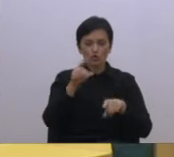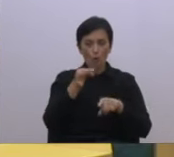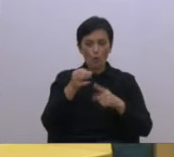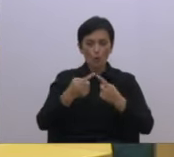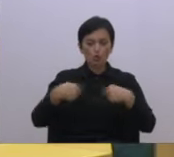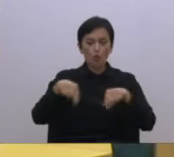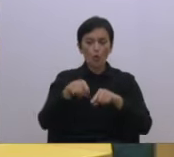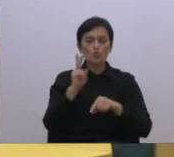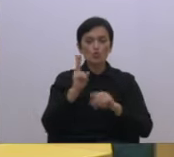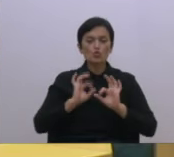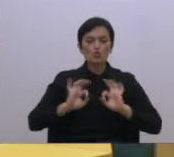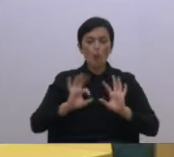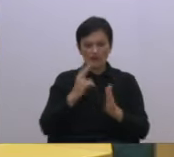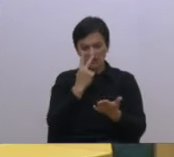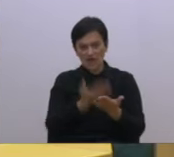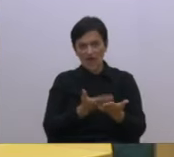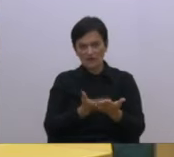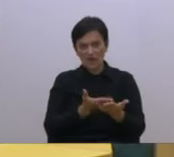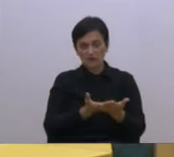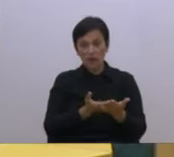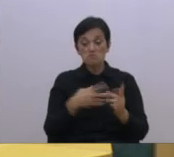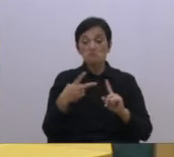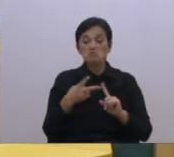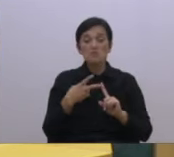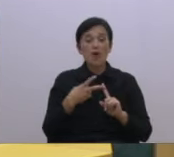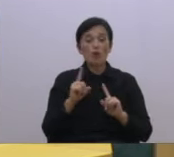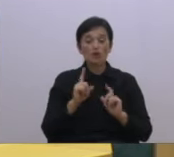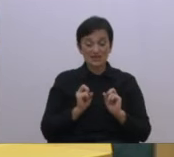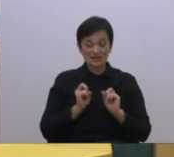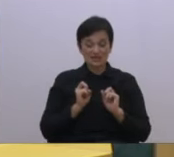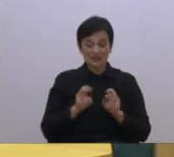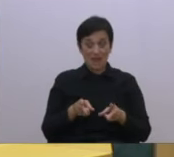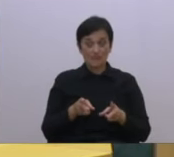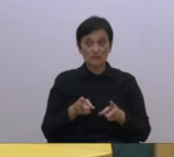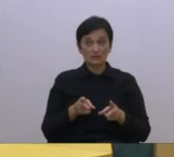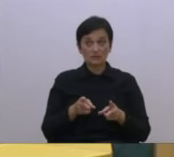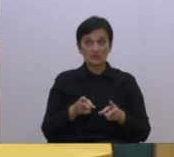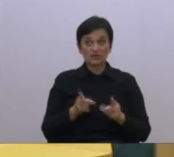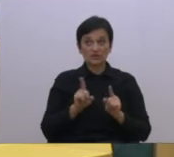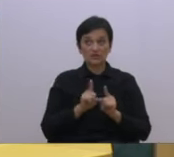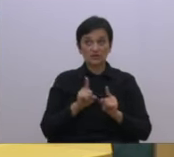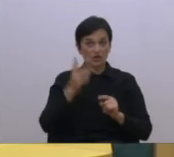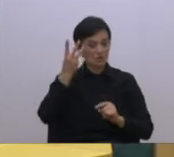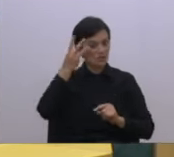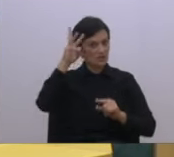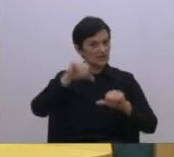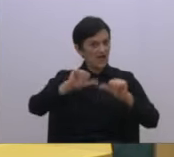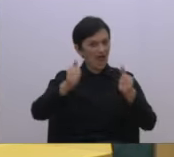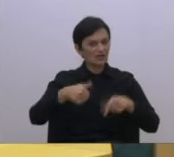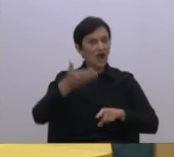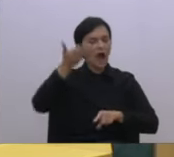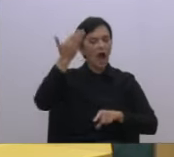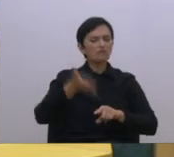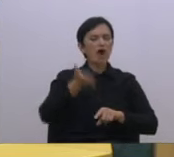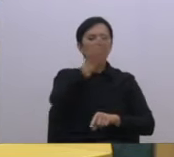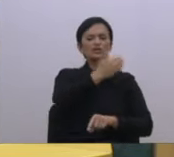ორგანიზაციების კომენტარებმა ეს დაგვანახეს. და მეორე არის, რომ საფრთხეები, რომელიც ანუ ზოგადად ტენდენციები, რომელსაც ადრე